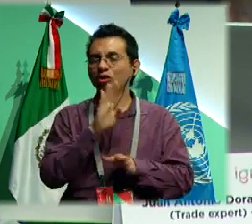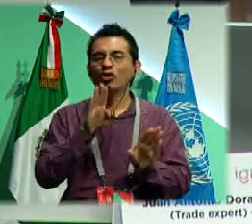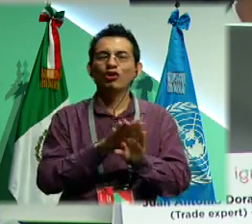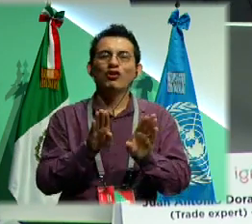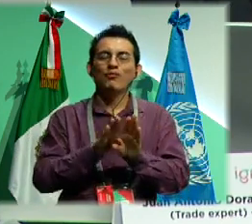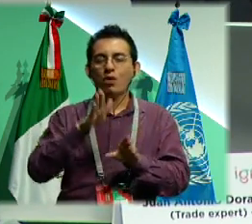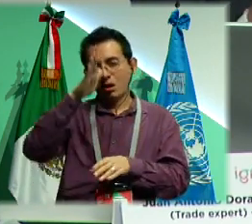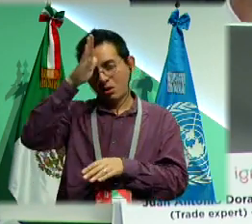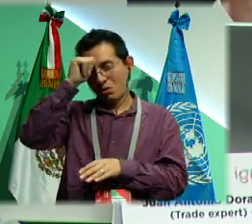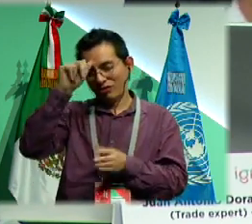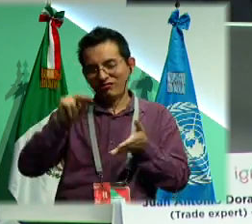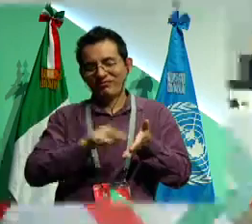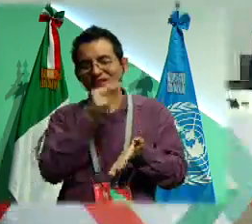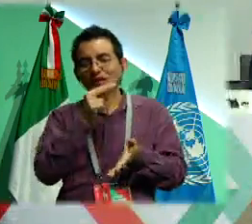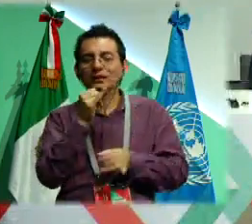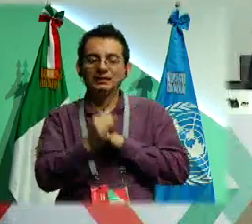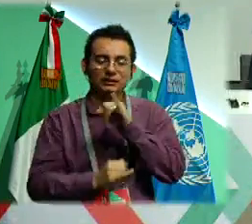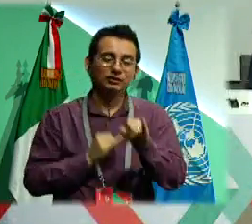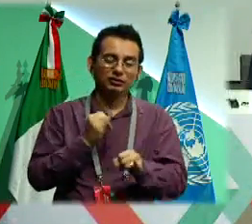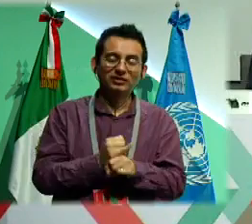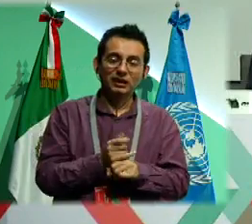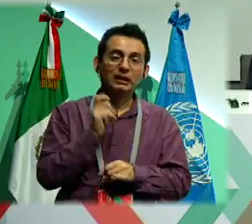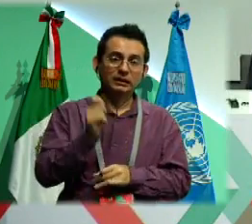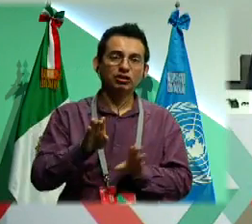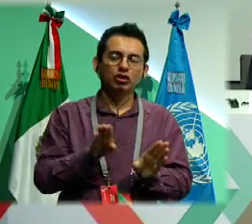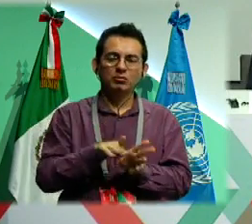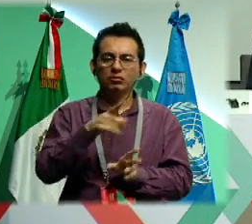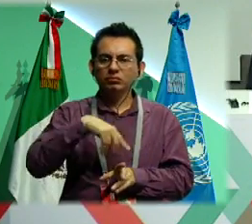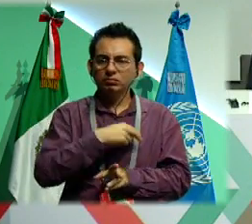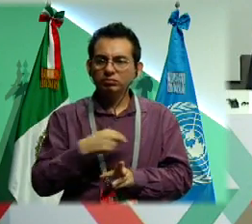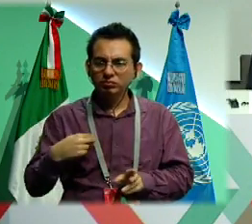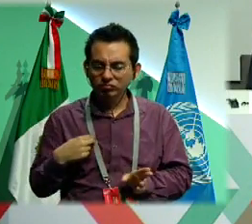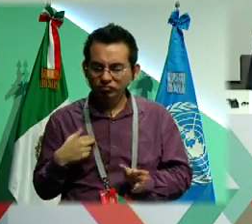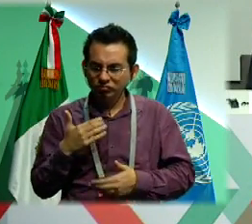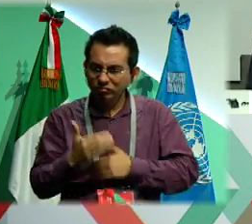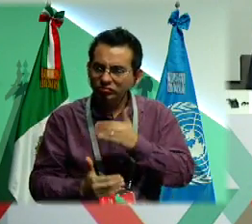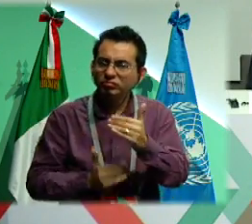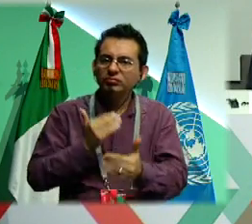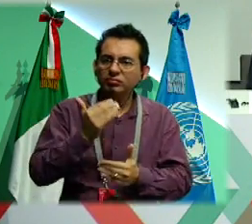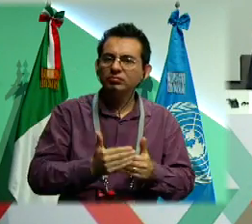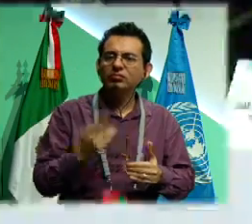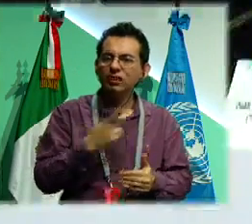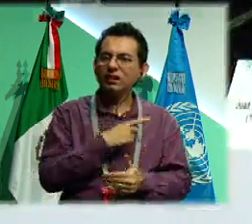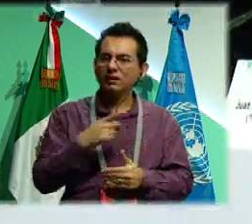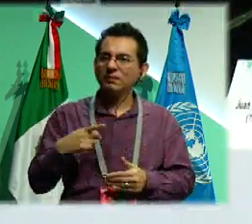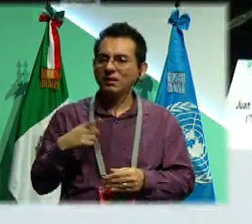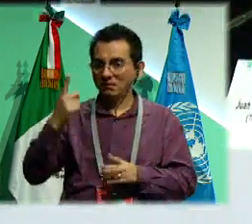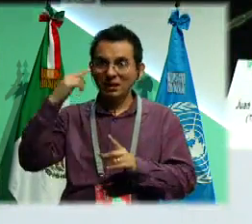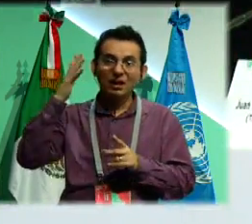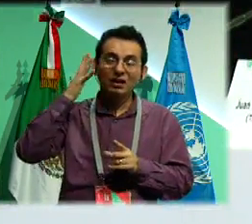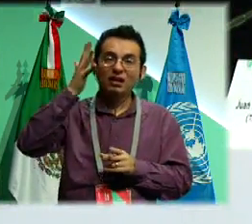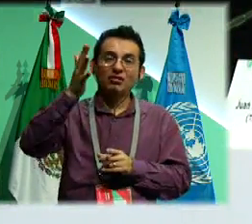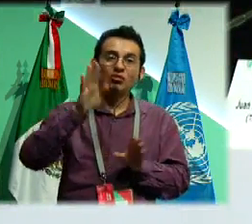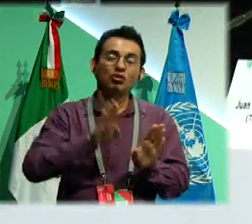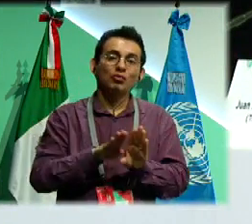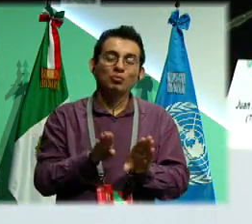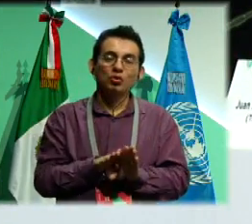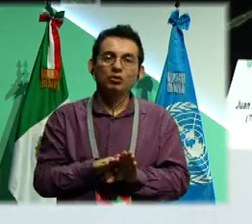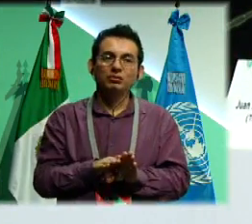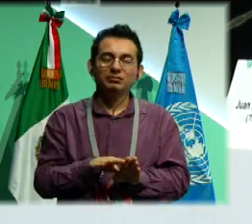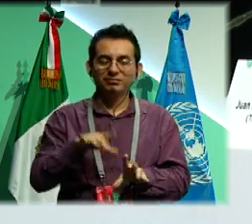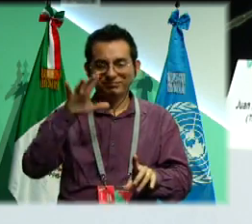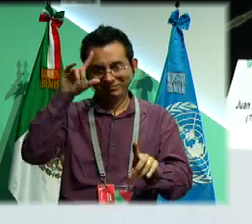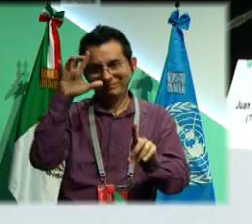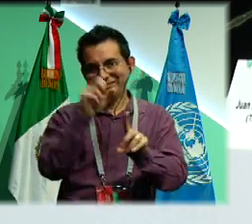commercial international. Et je crois que ça, c'est un défi dont il faudra tenir compte à l'avenir. Et je pense